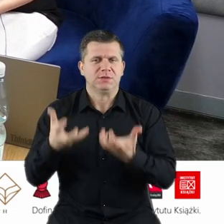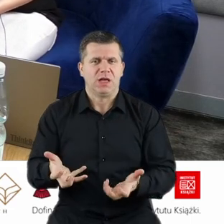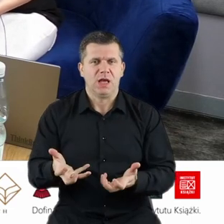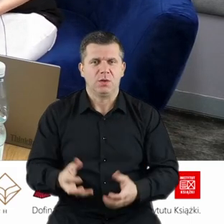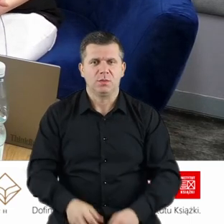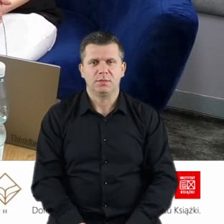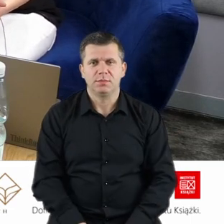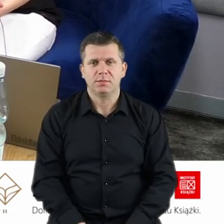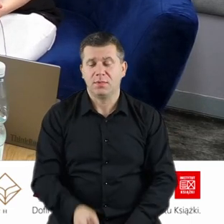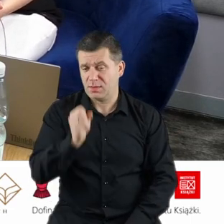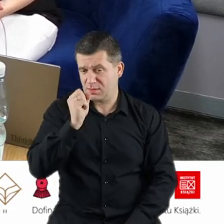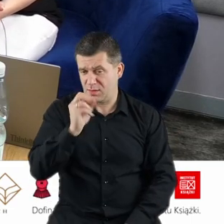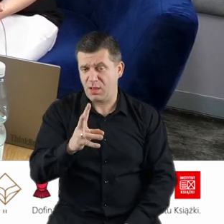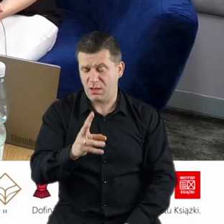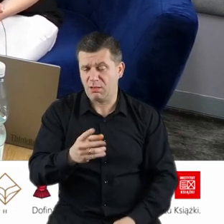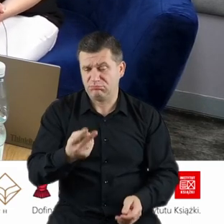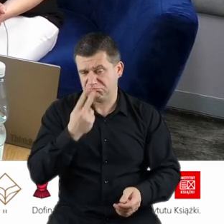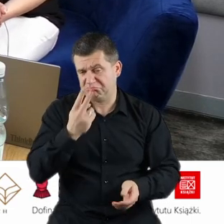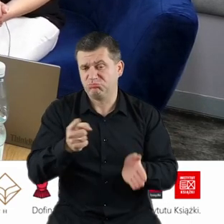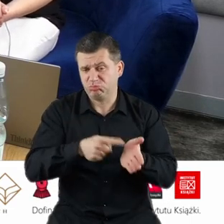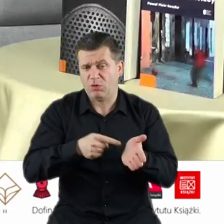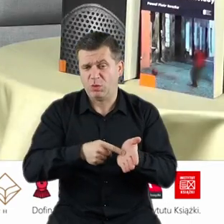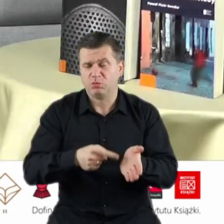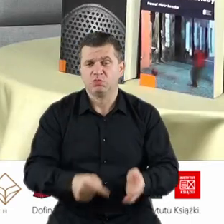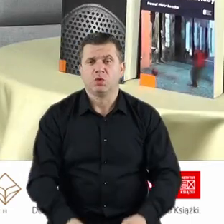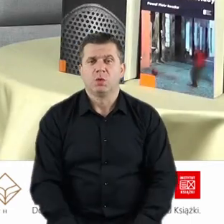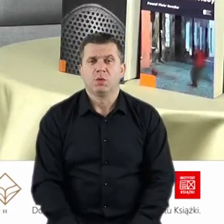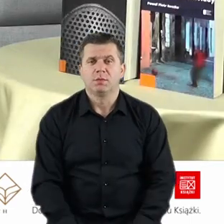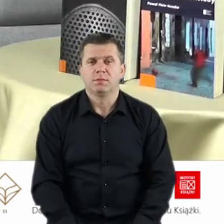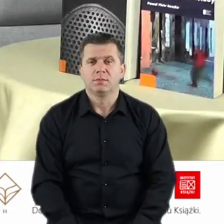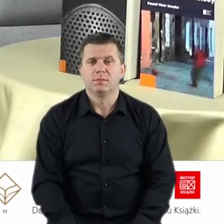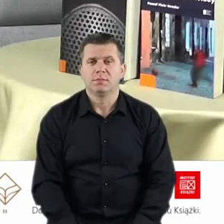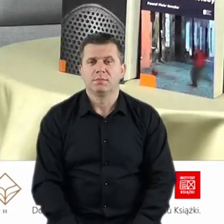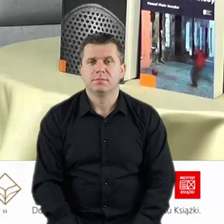niż by chciały? Tak, całkiem często.